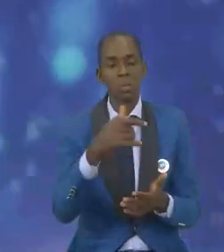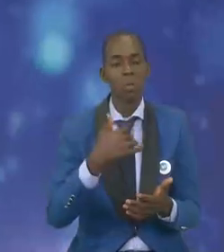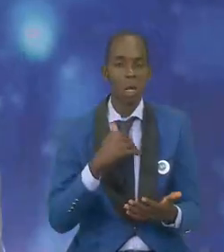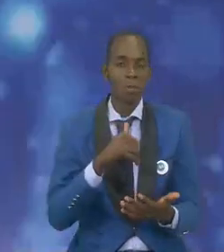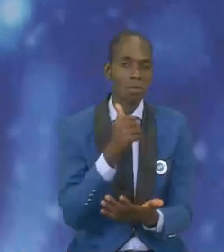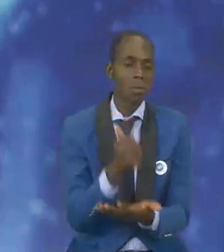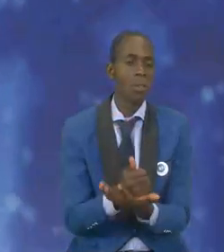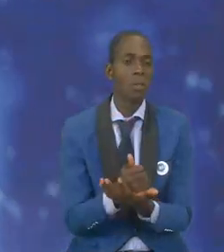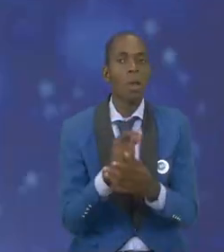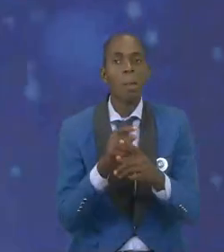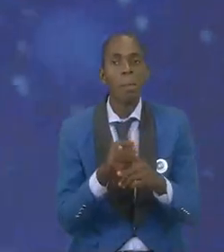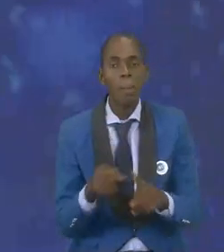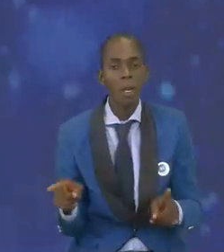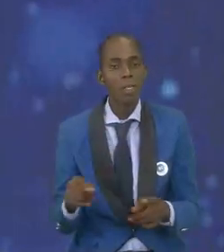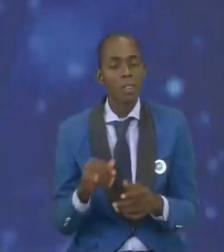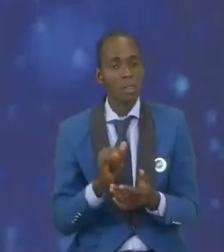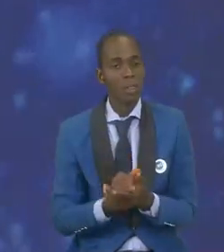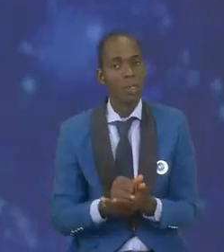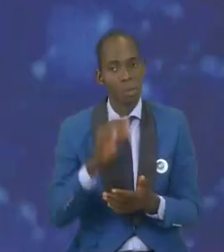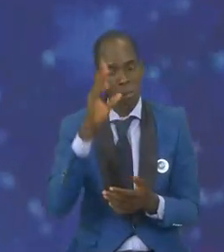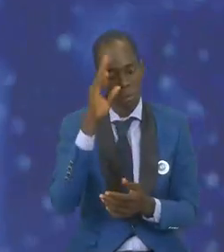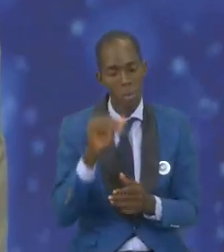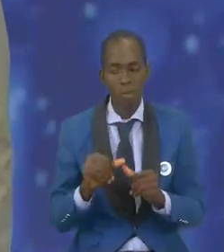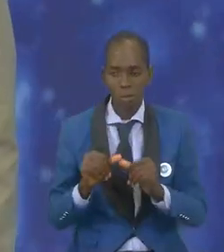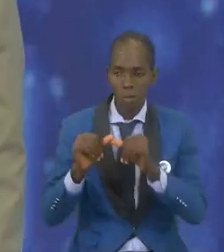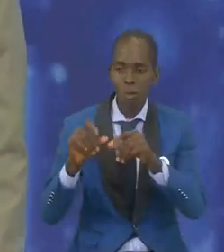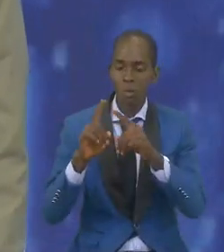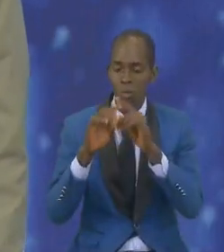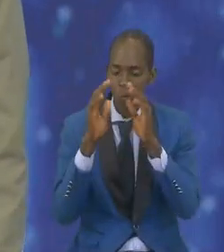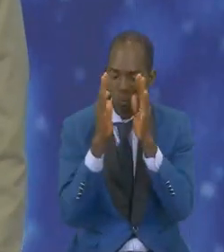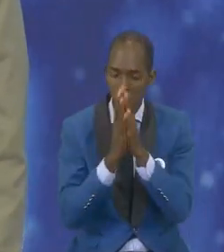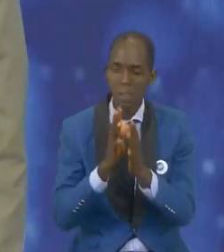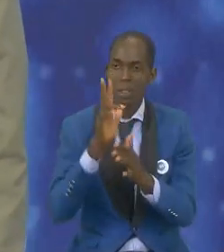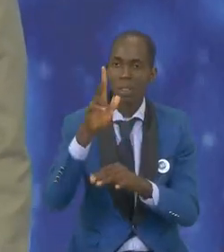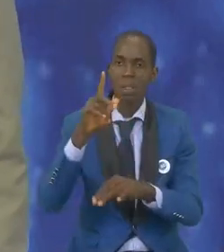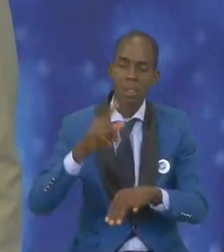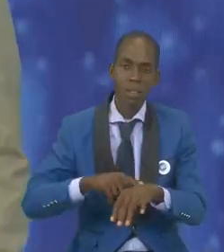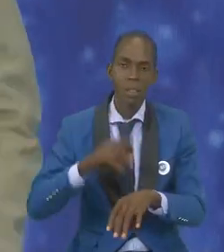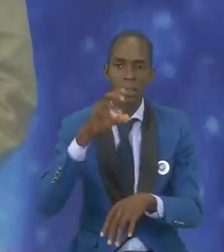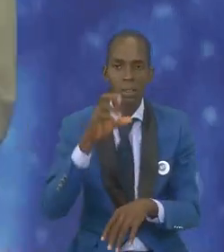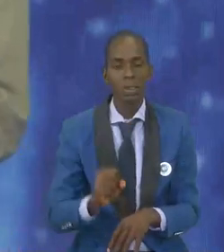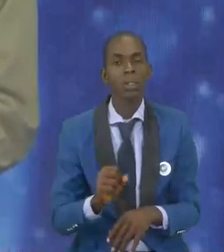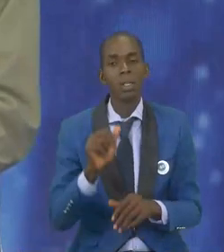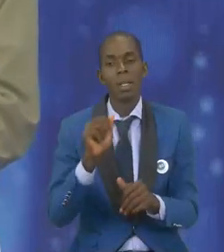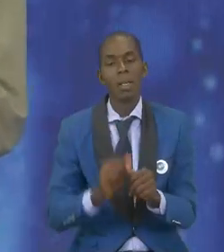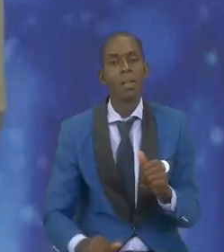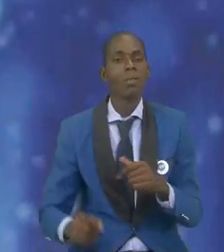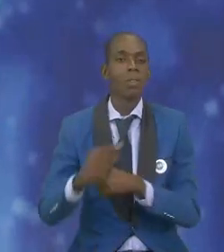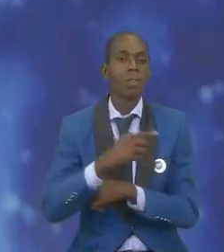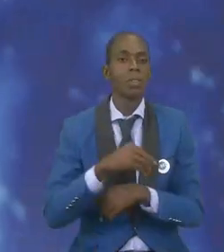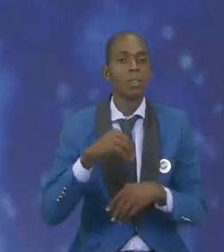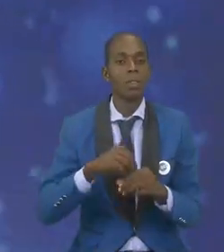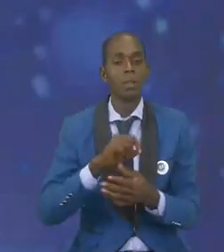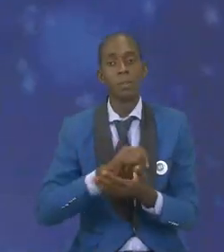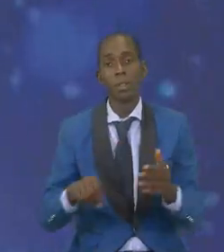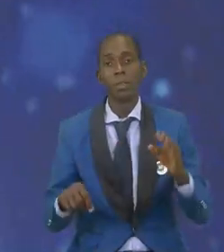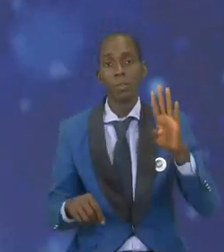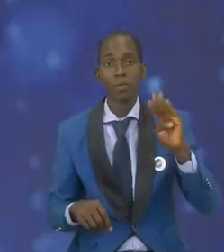que tu as écrite et il a fait sa prière trois fois le